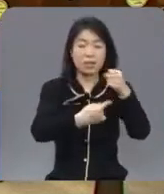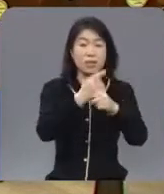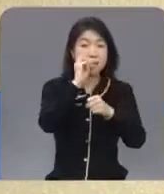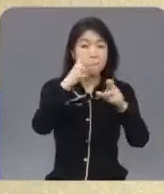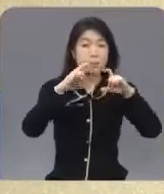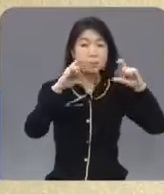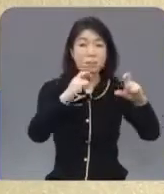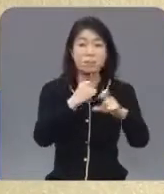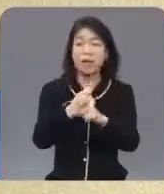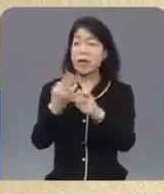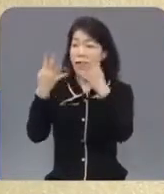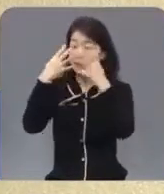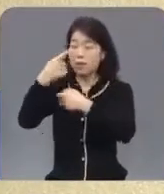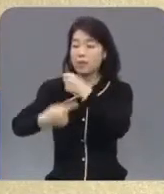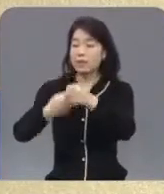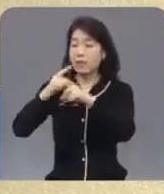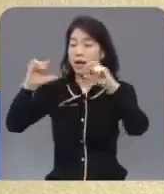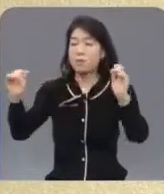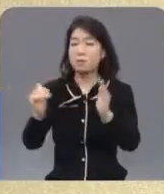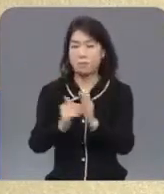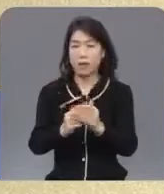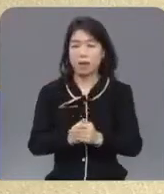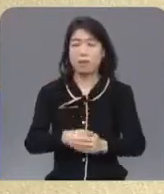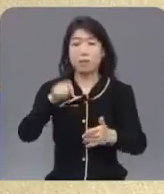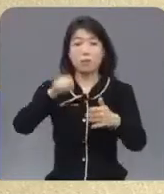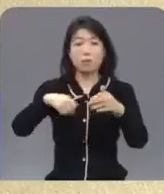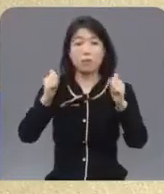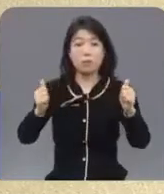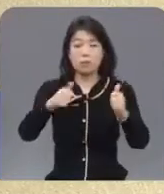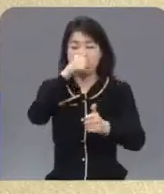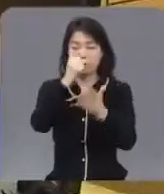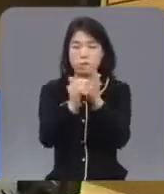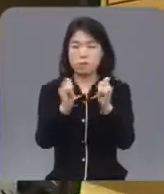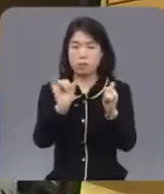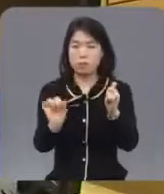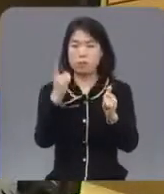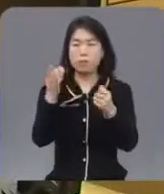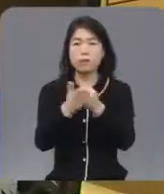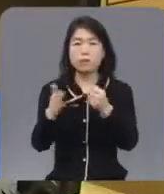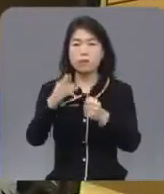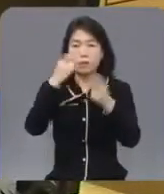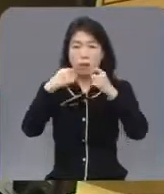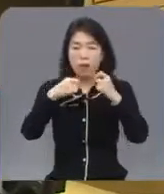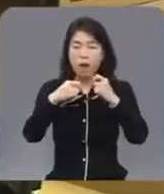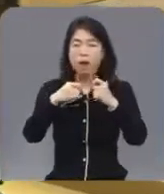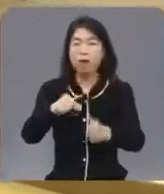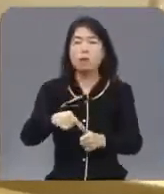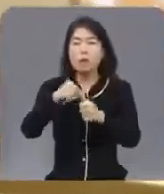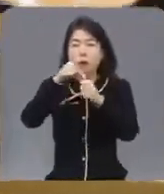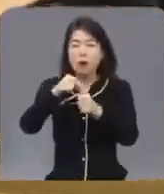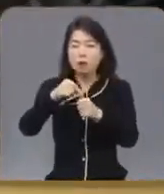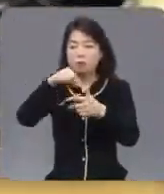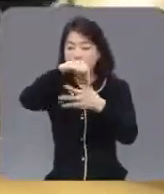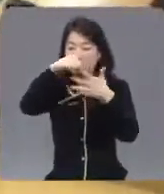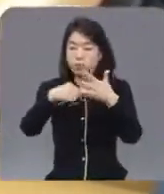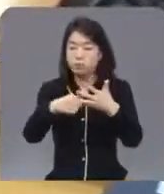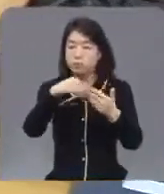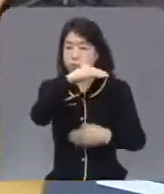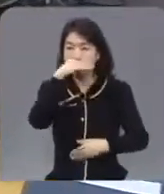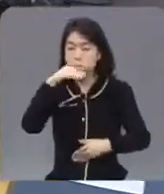과 징역 1년을 선고했습니다 재판부는 피고인들의 범행으로 관계 미화원 채용 절차의 공정성과